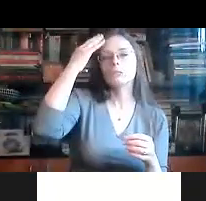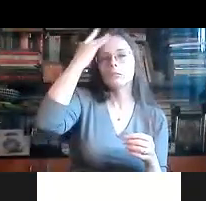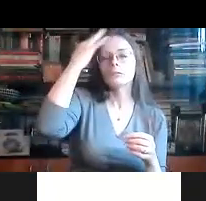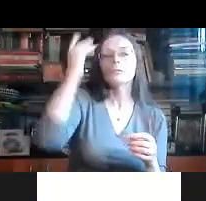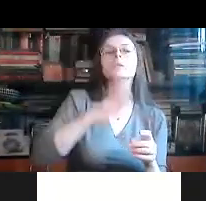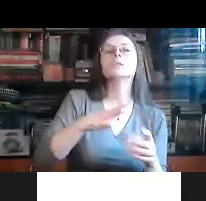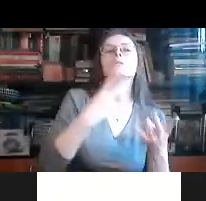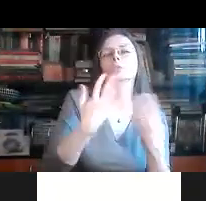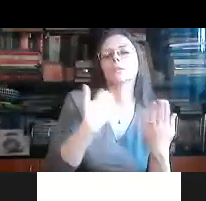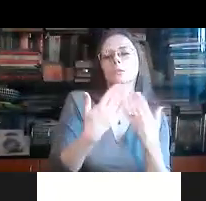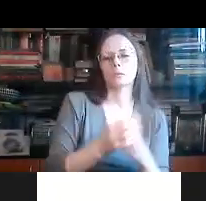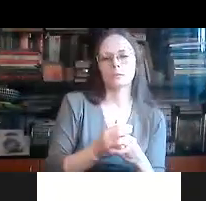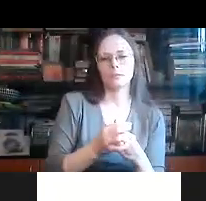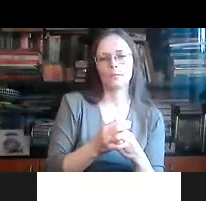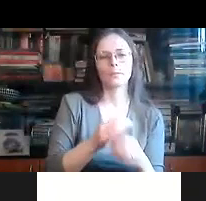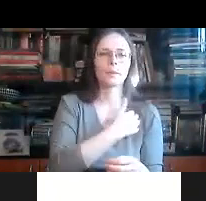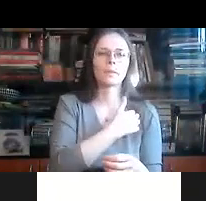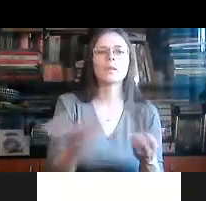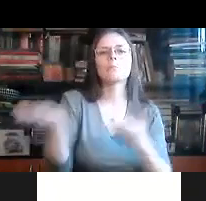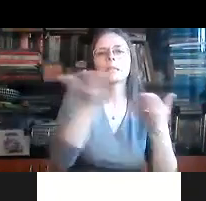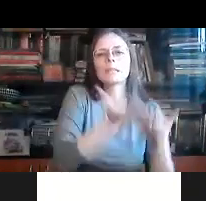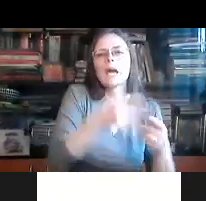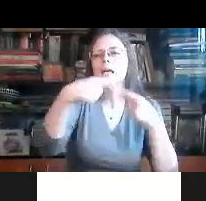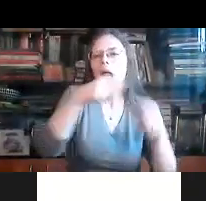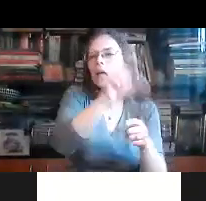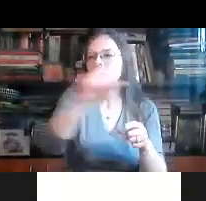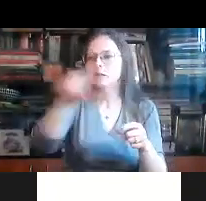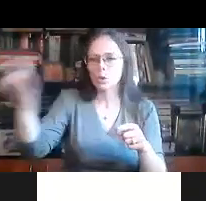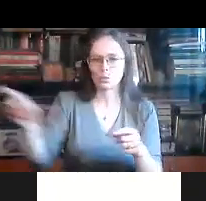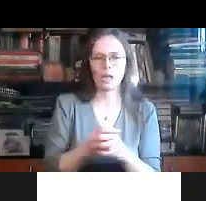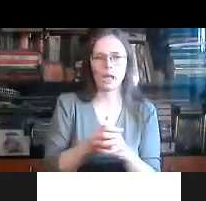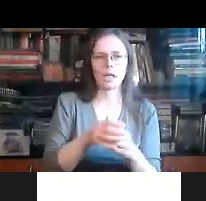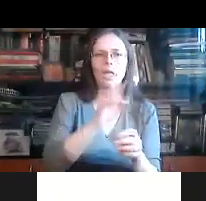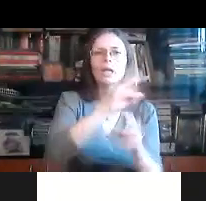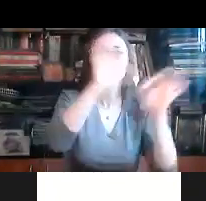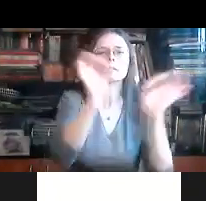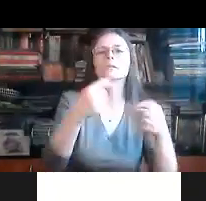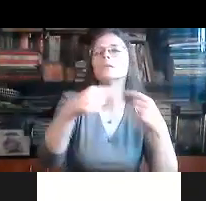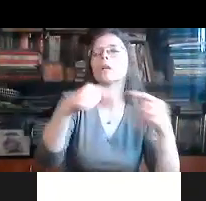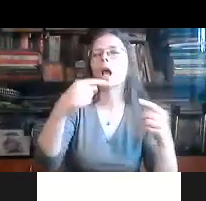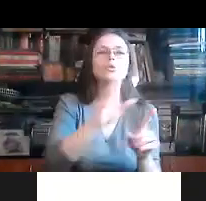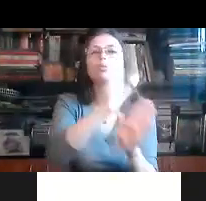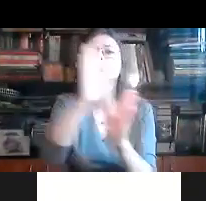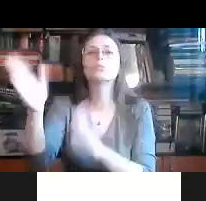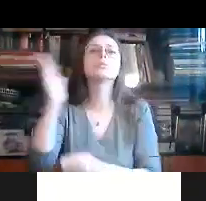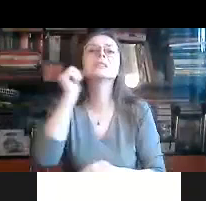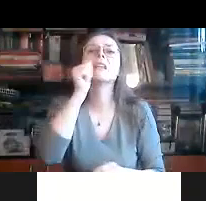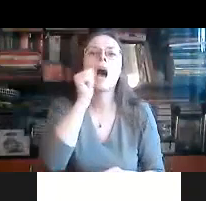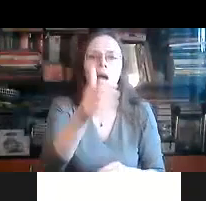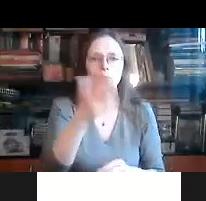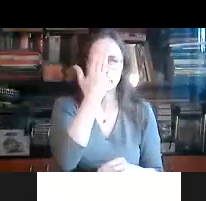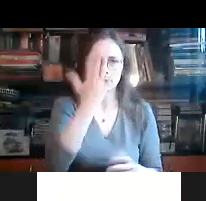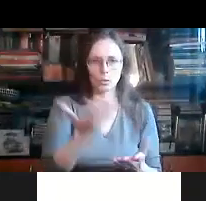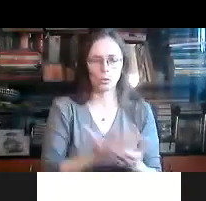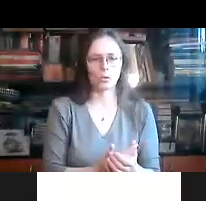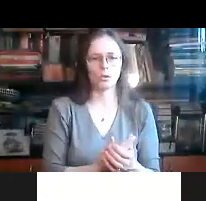было одной из, что вот что происходит в кино, как это выглядит, что будет завтра с кино. То есть надеюсь, что Света мы пригласим,